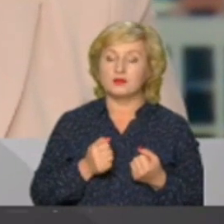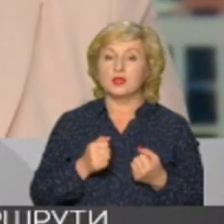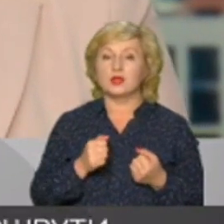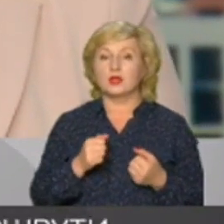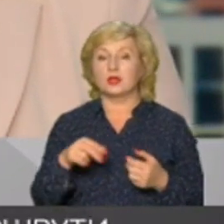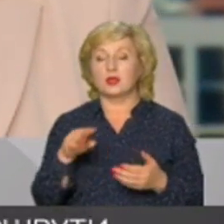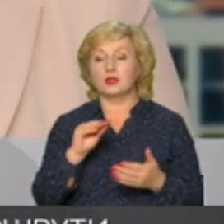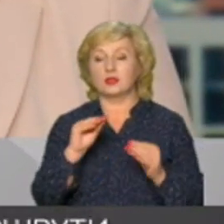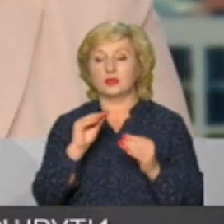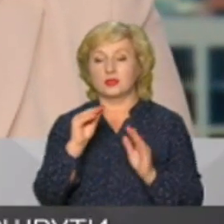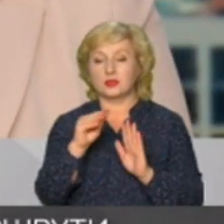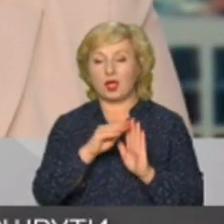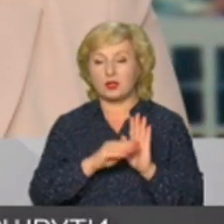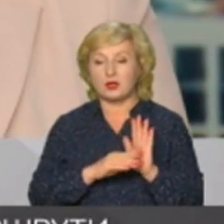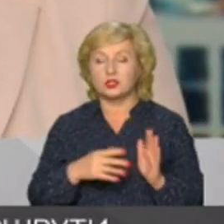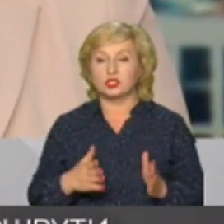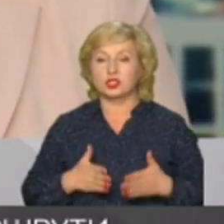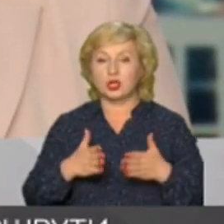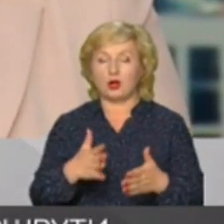декларації оцього нашого шляху в НАТО?